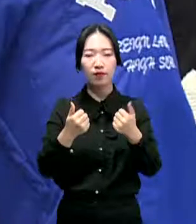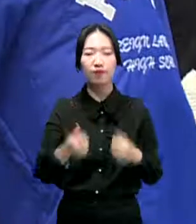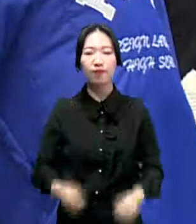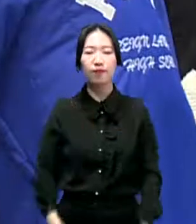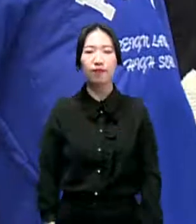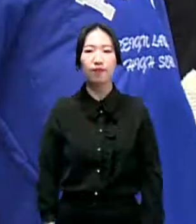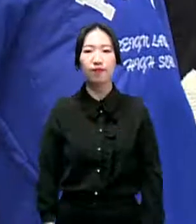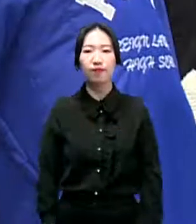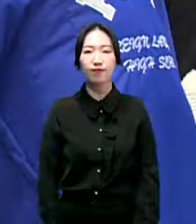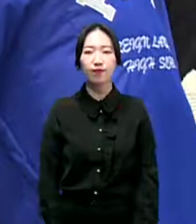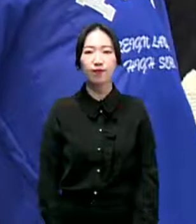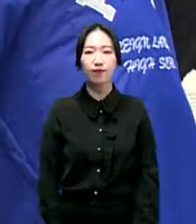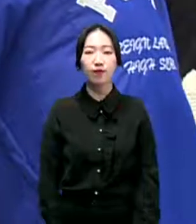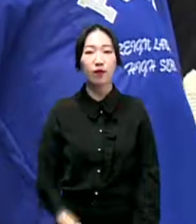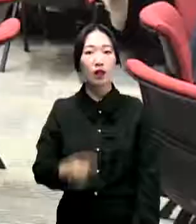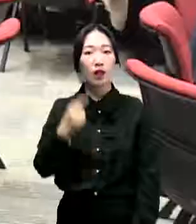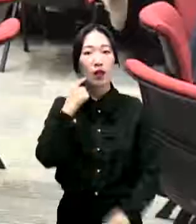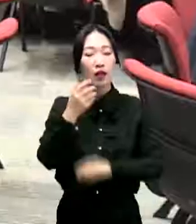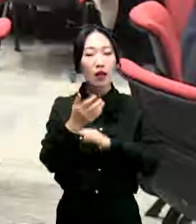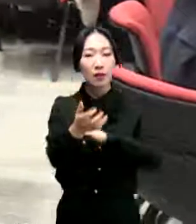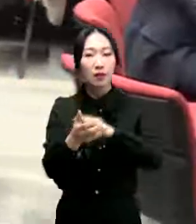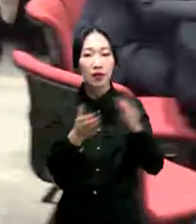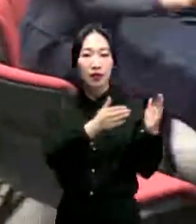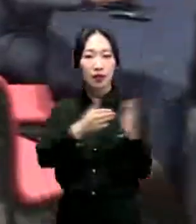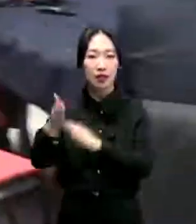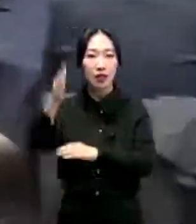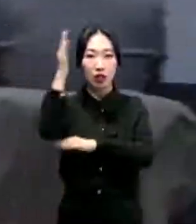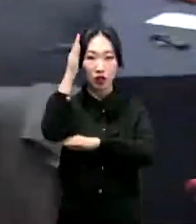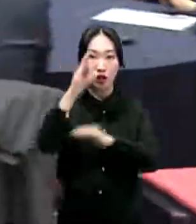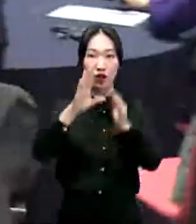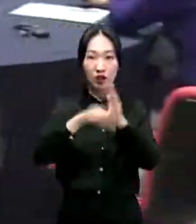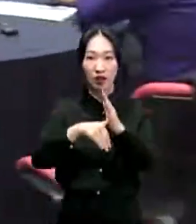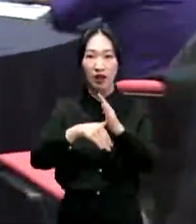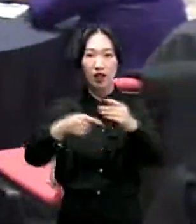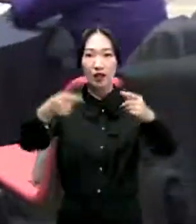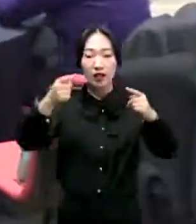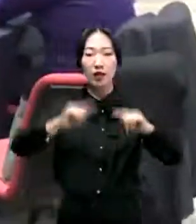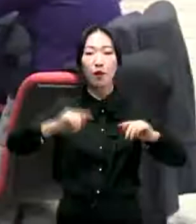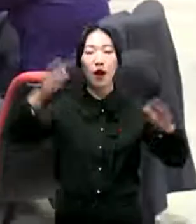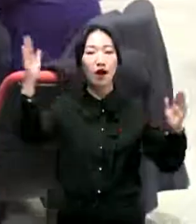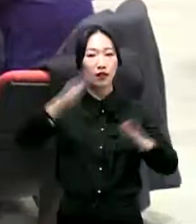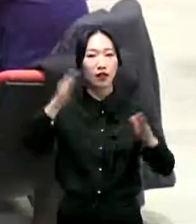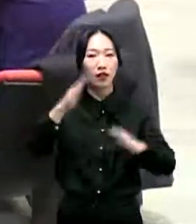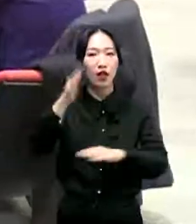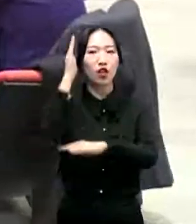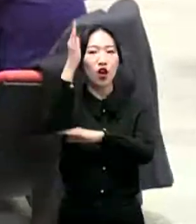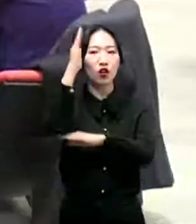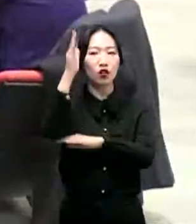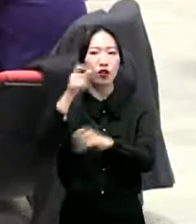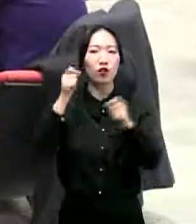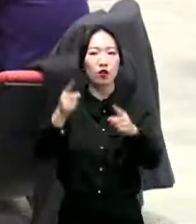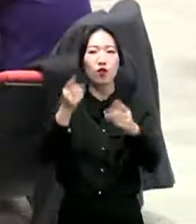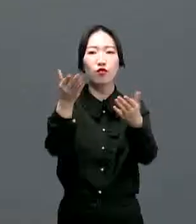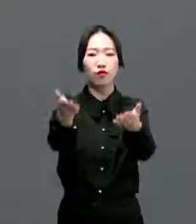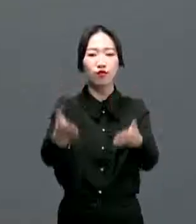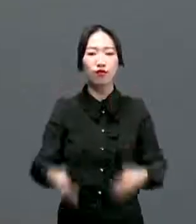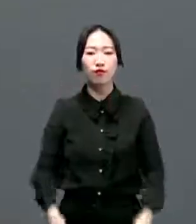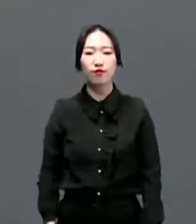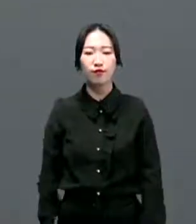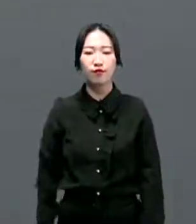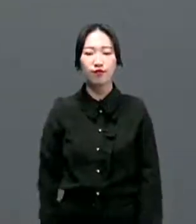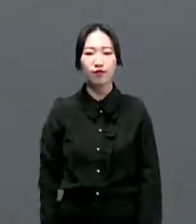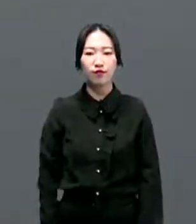예정입니다. 또 모의 세계 정상 연설에선 참여 학생들에게 기조 연설의 기회도 주어집니다.